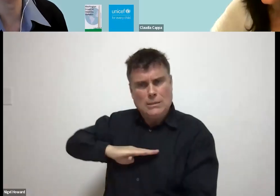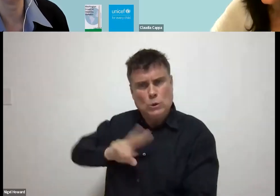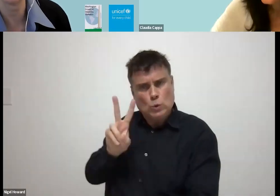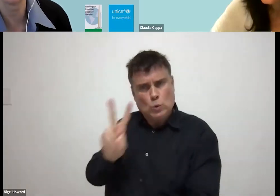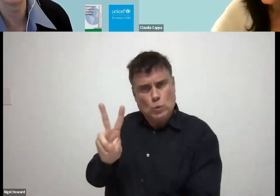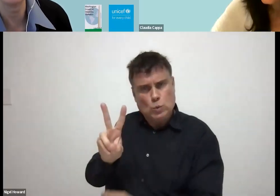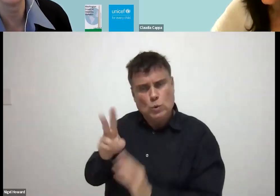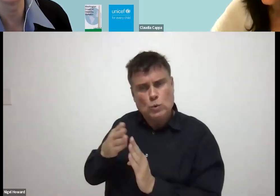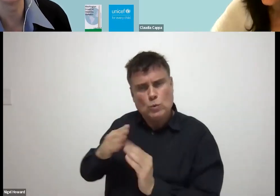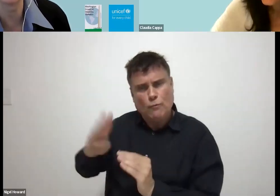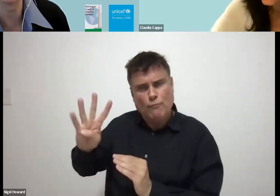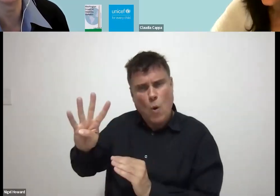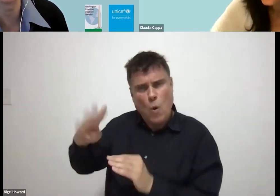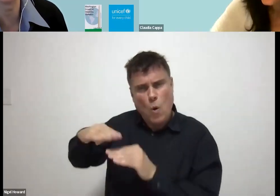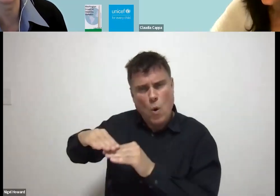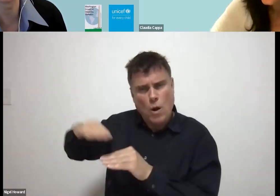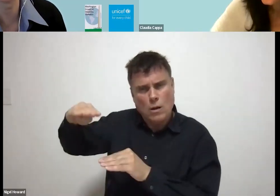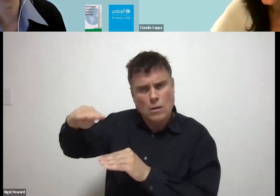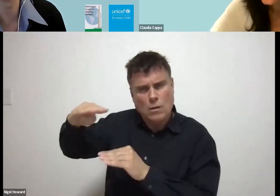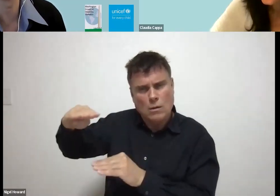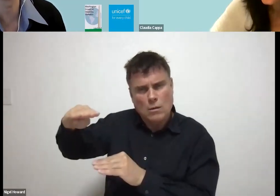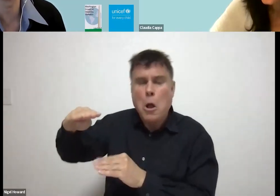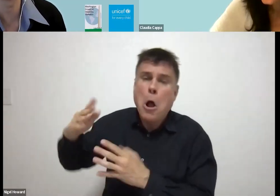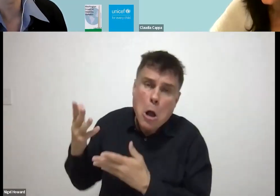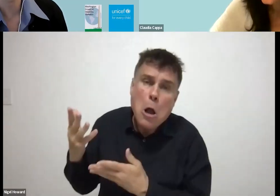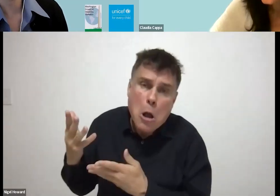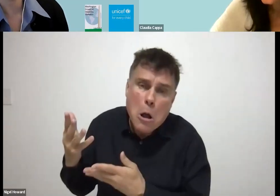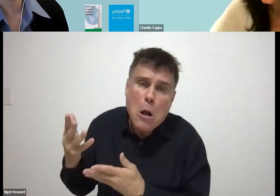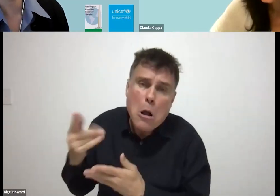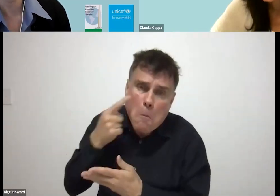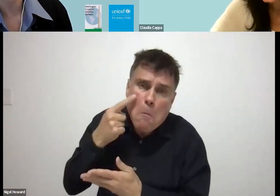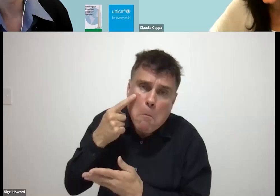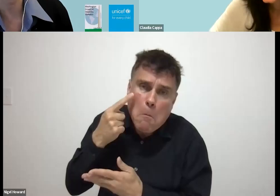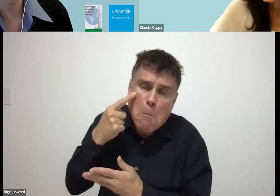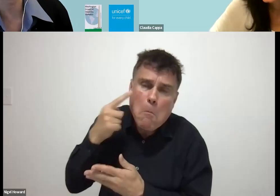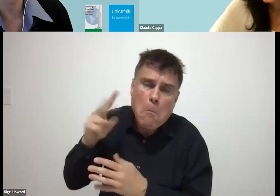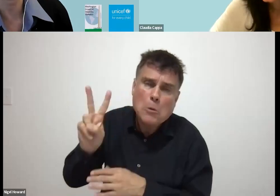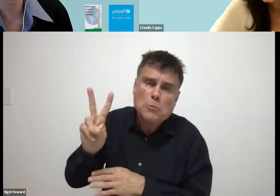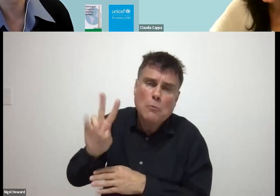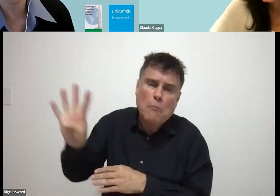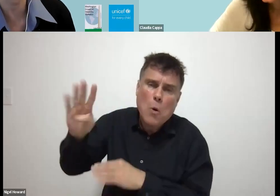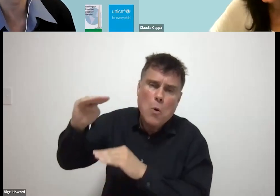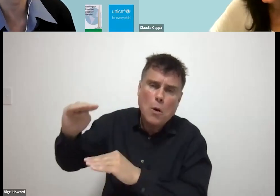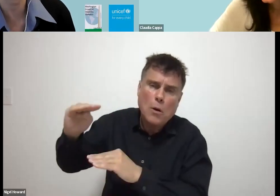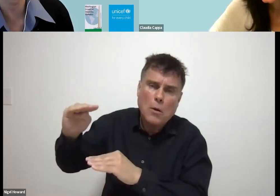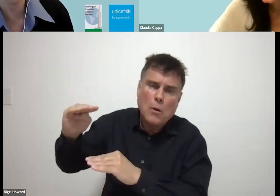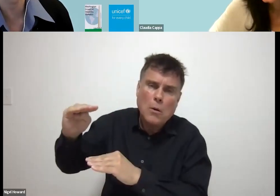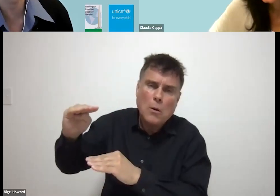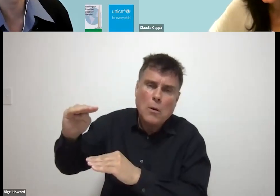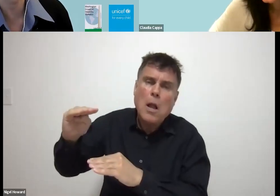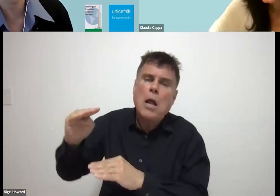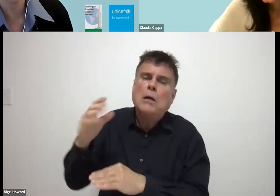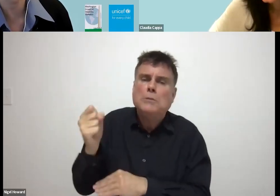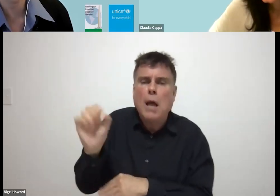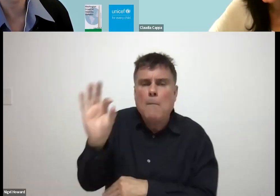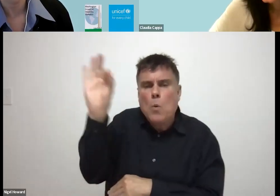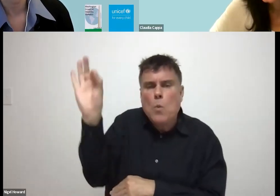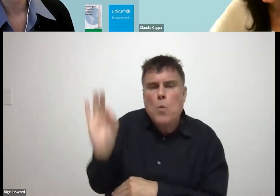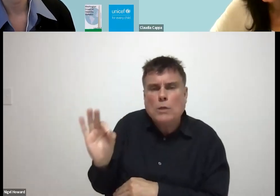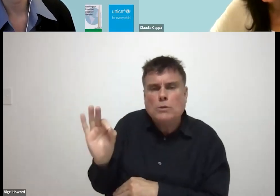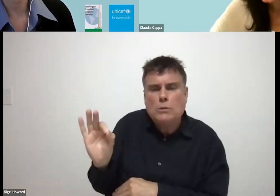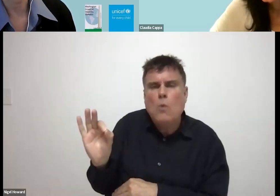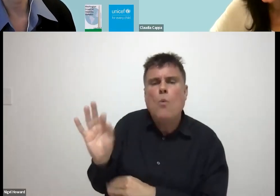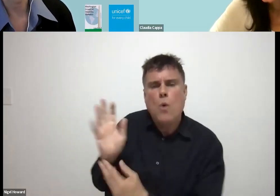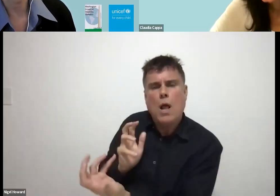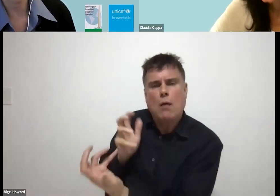oui, parce que le modèle qu'on utilise a des questions qui se basent sur